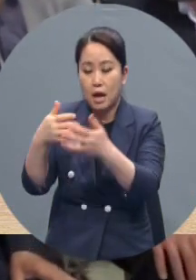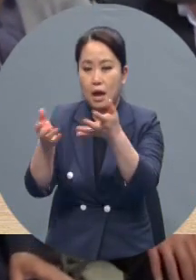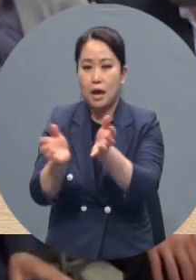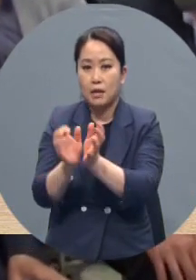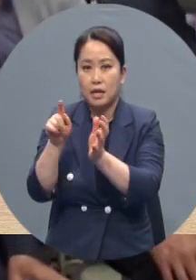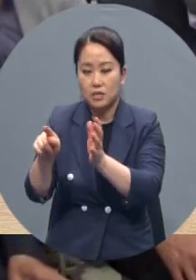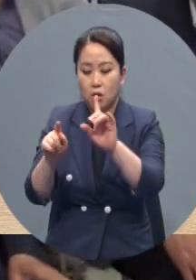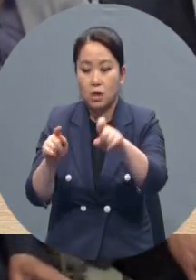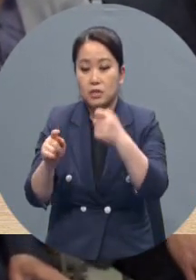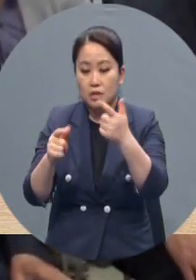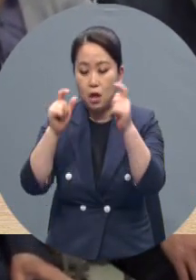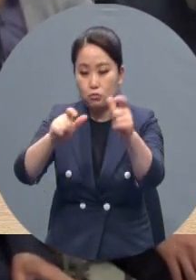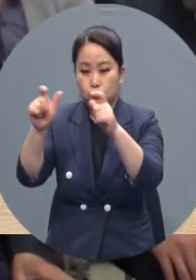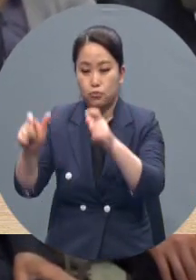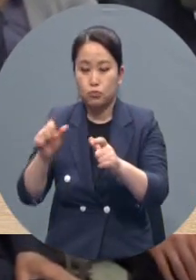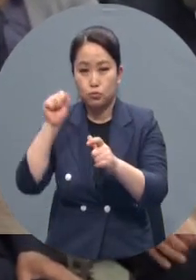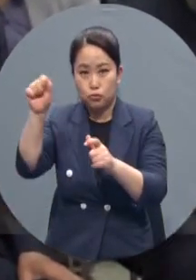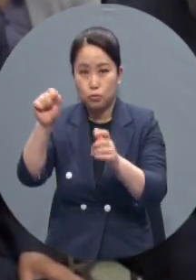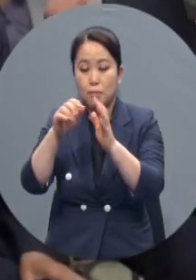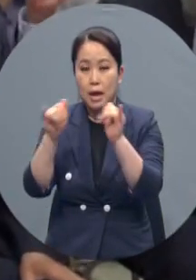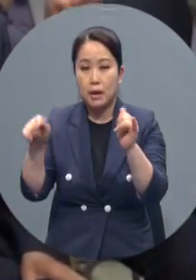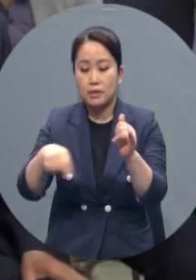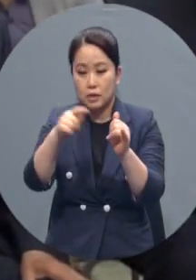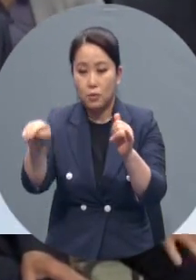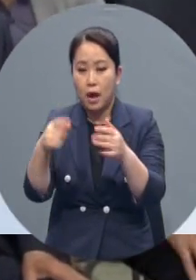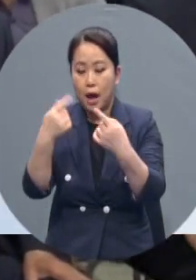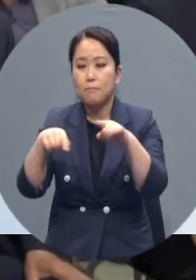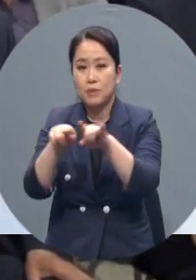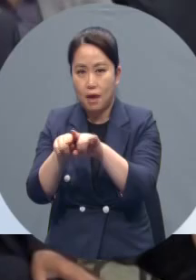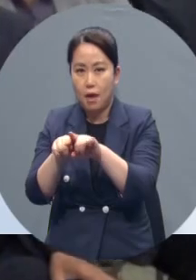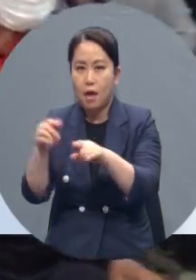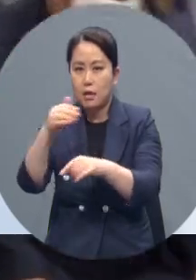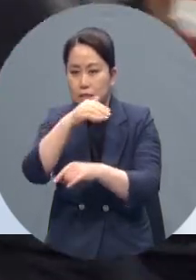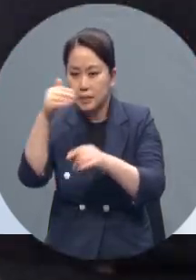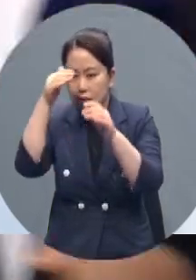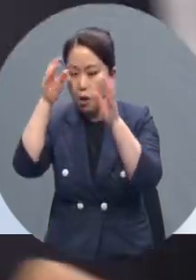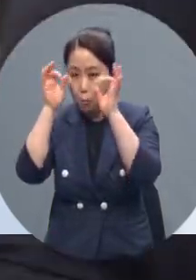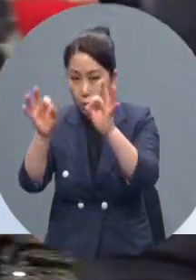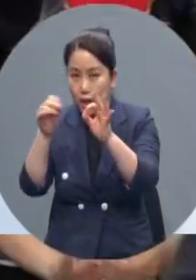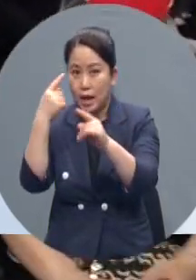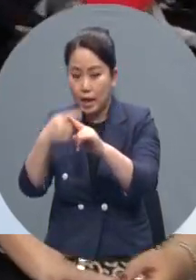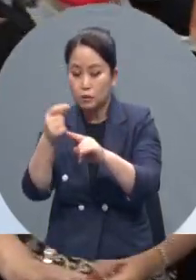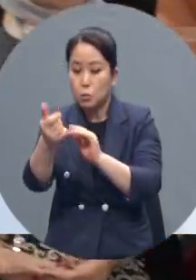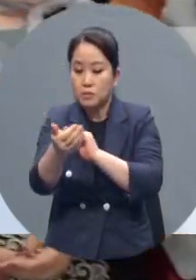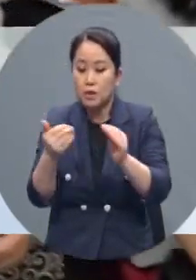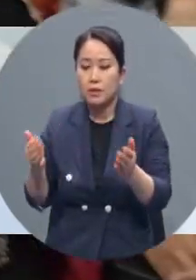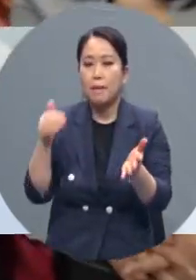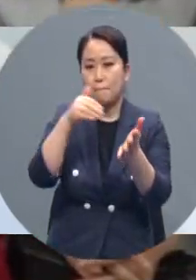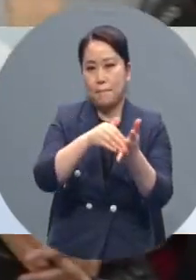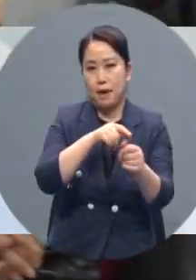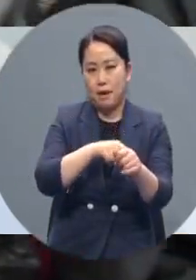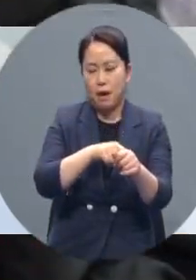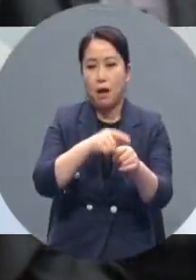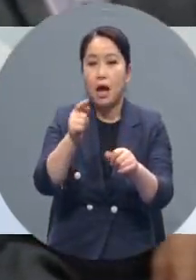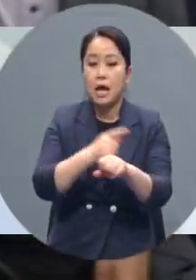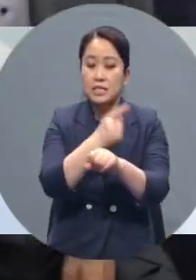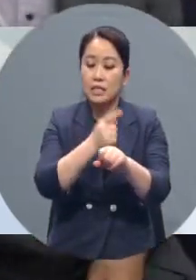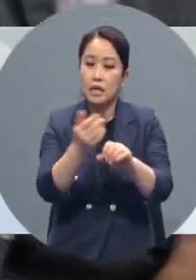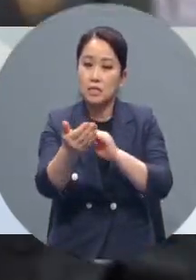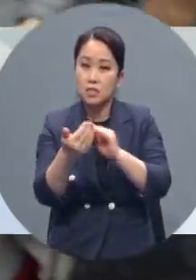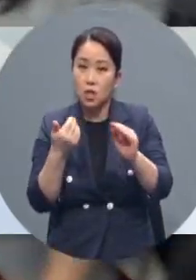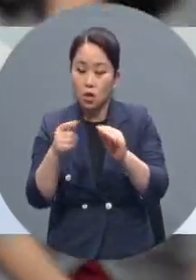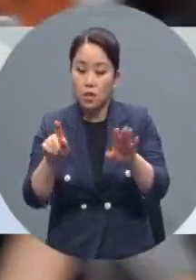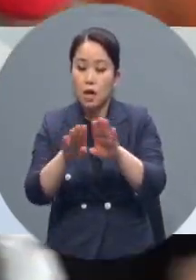구군청장 후보들과 함께 출구조사 결과를 지켜본 뒤 조금 전 이곳으로 넘어왔습니다. 1시간 전쯤 발표된 출구조사에서 박